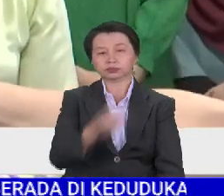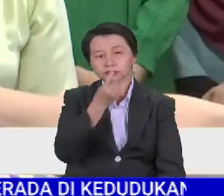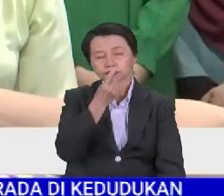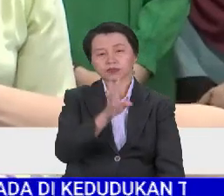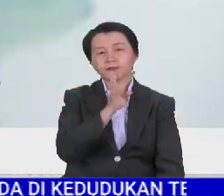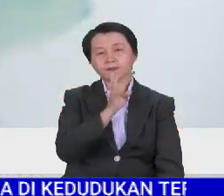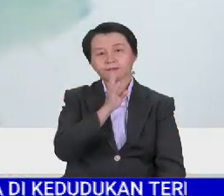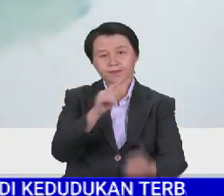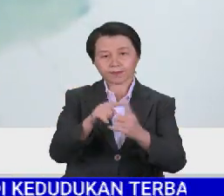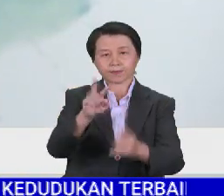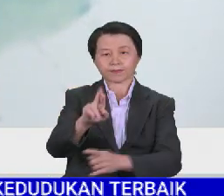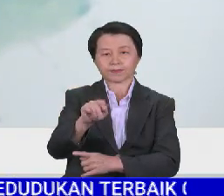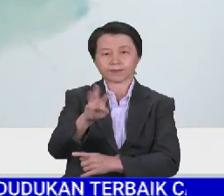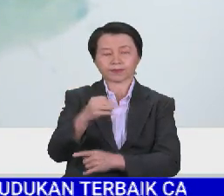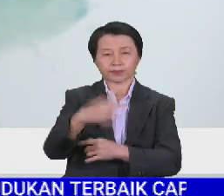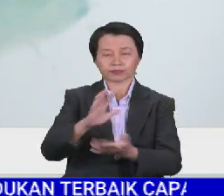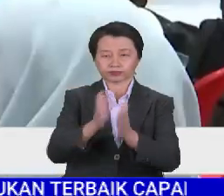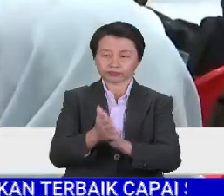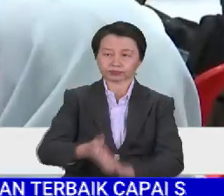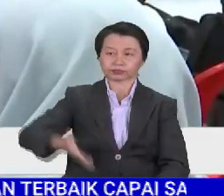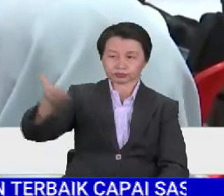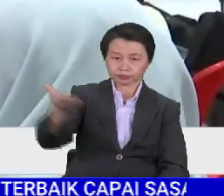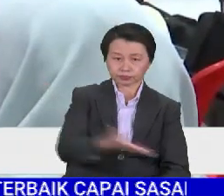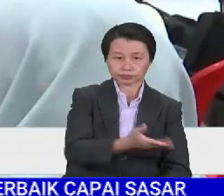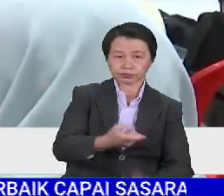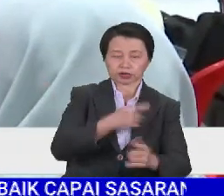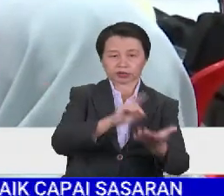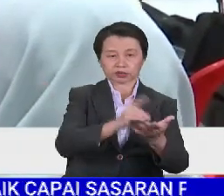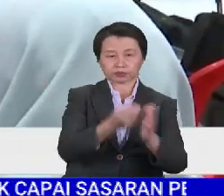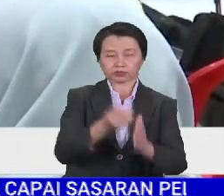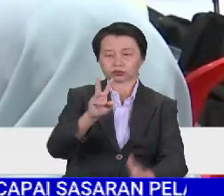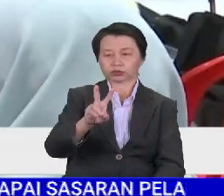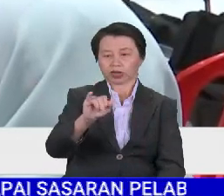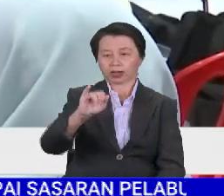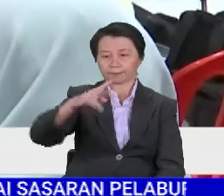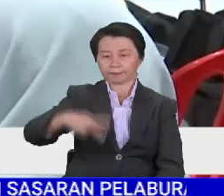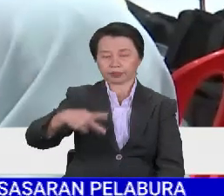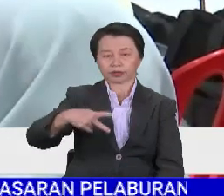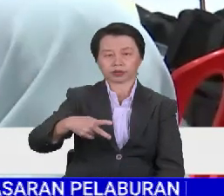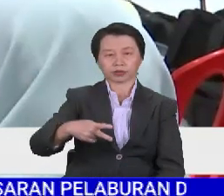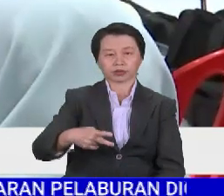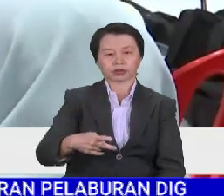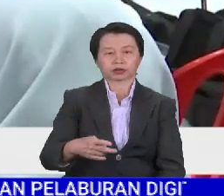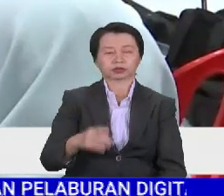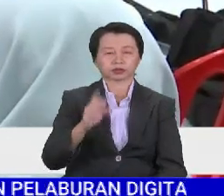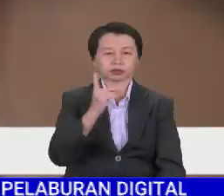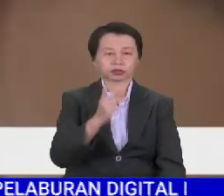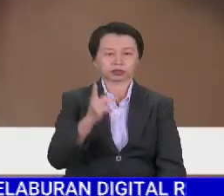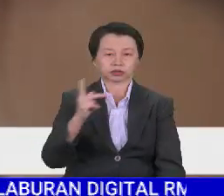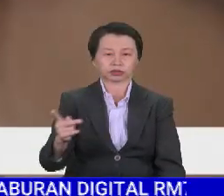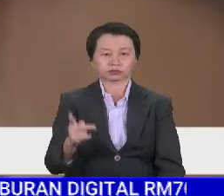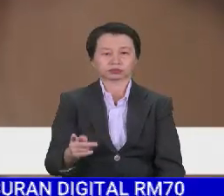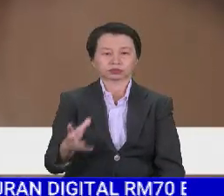Julia berkata demikian kepada artim selepas menjadi tamu rancangan dari dapur web terbitan Sabah FM di Kota Kinabalu